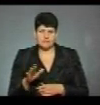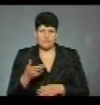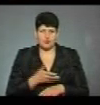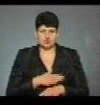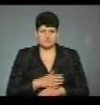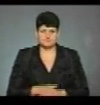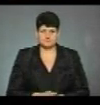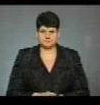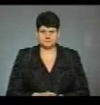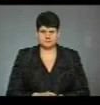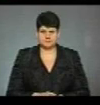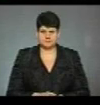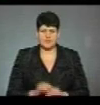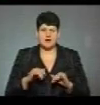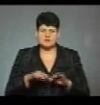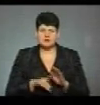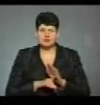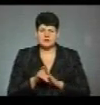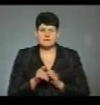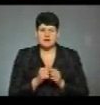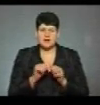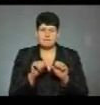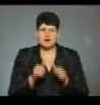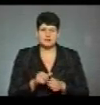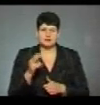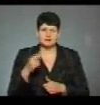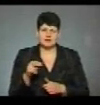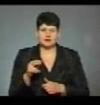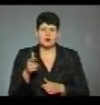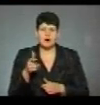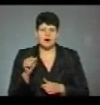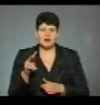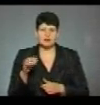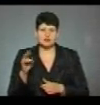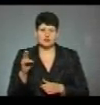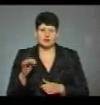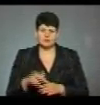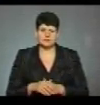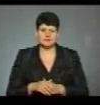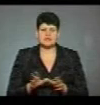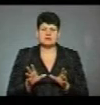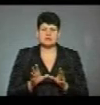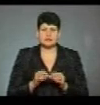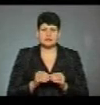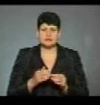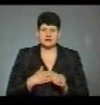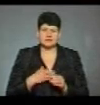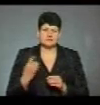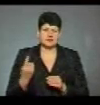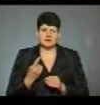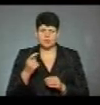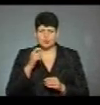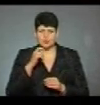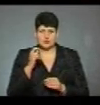Акція розпочалась біля пам'ятника Данилу Галицькому. Єднає нас єдину велику Христову